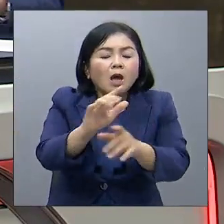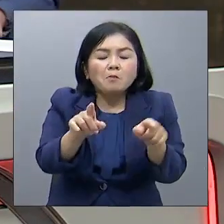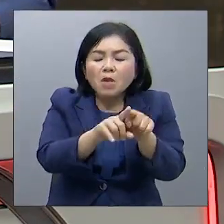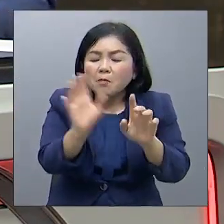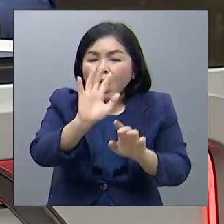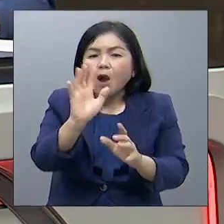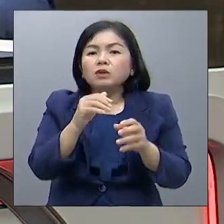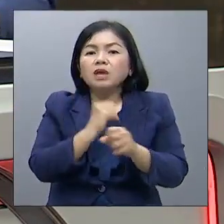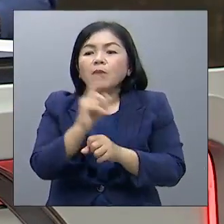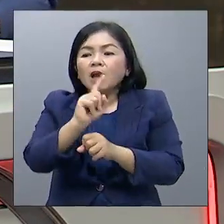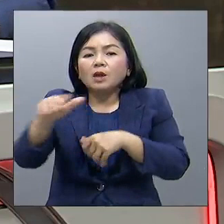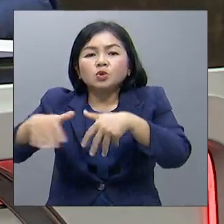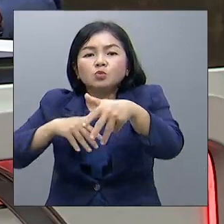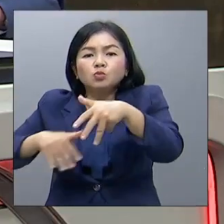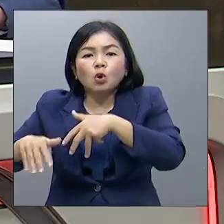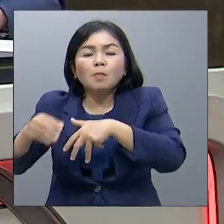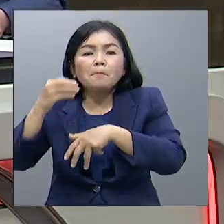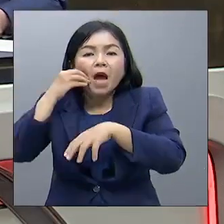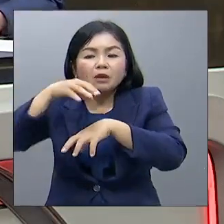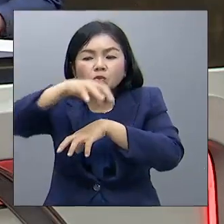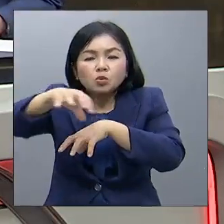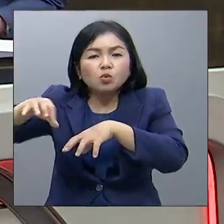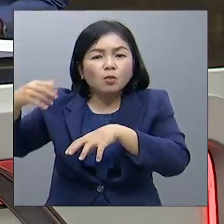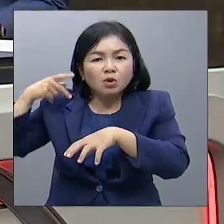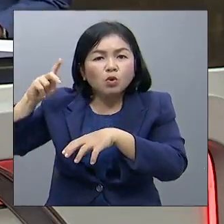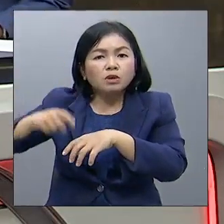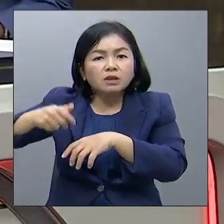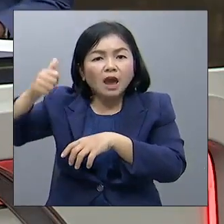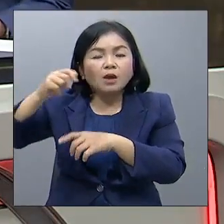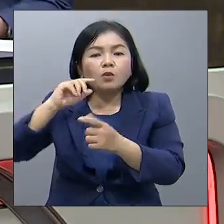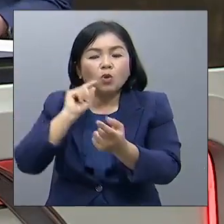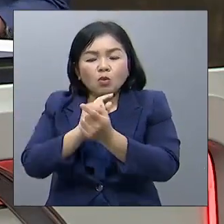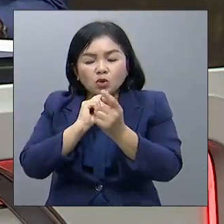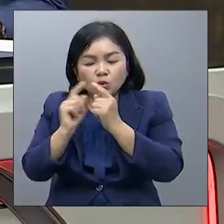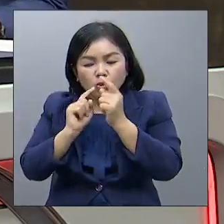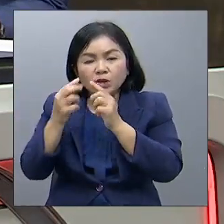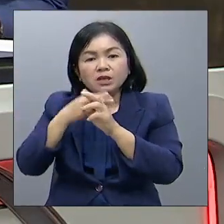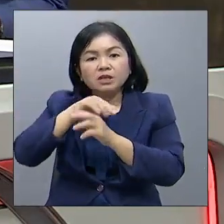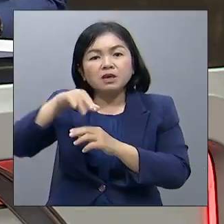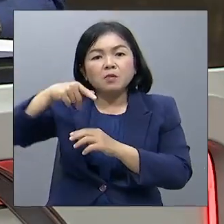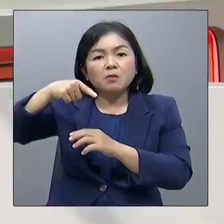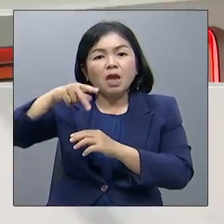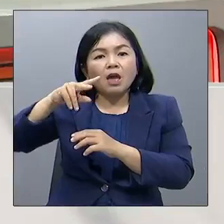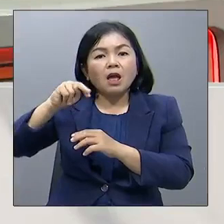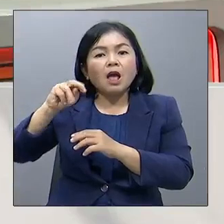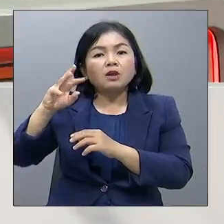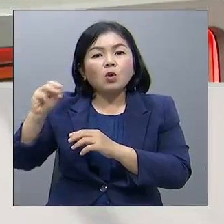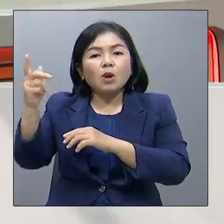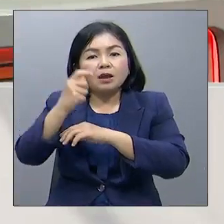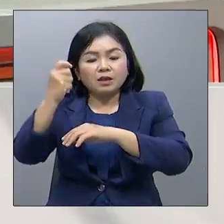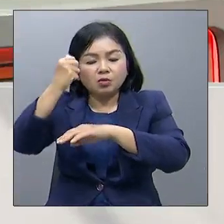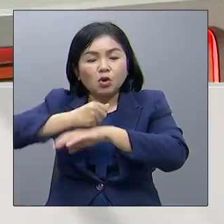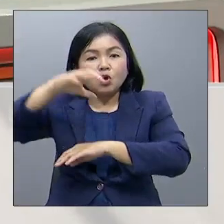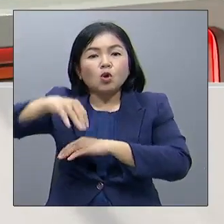อยู่กับชาวบ้านในพื้นที่ให้พวกเขาได้รับประโยชน์ไปด้วยนะคะพูดคุยเพิ่มเติมกับคุณพนมบุตรจันทรโชติอธิบดีกรม